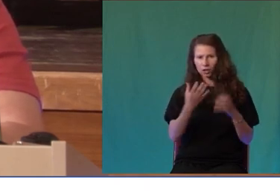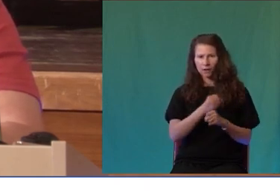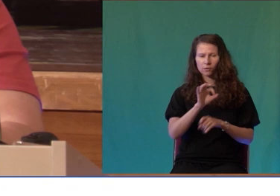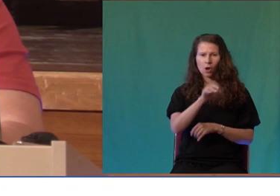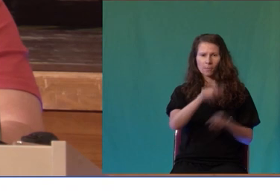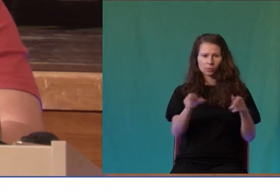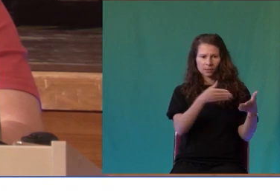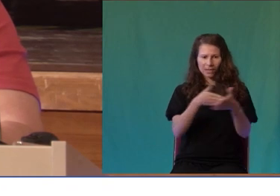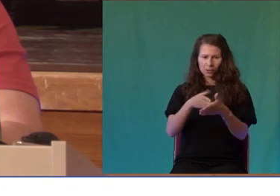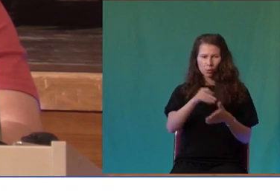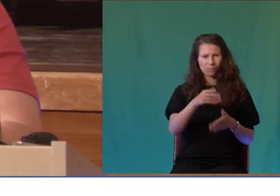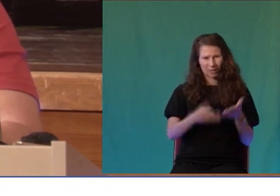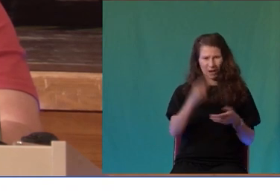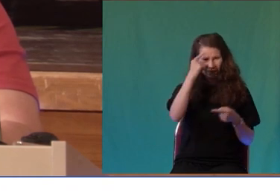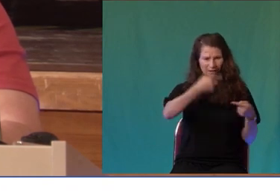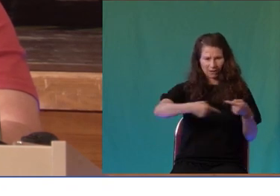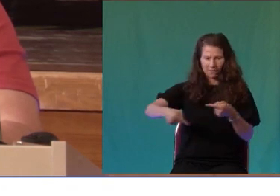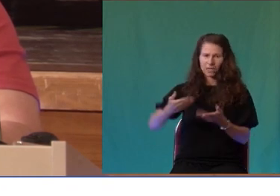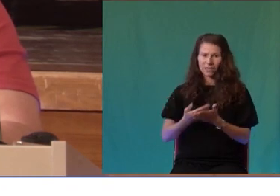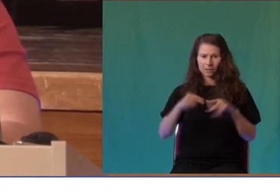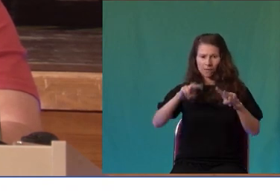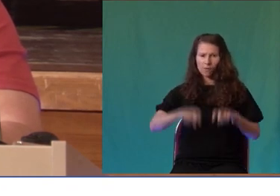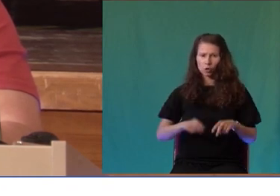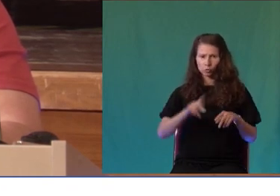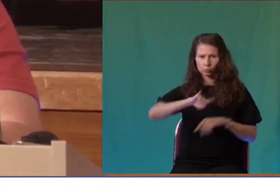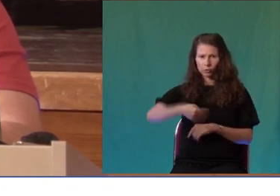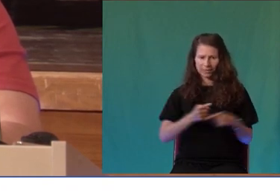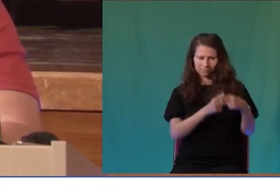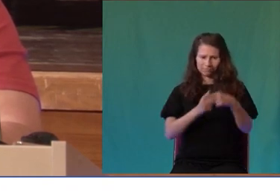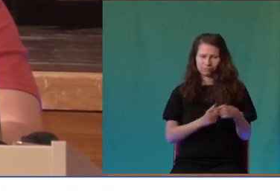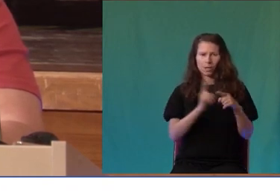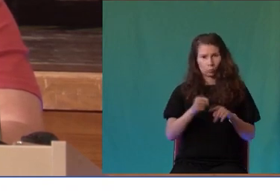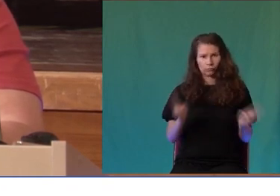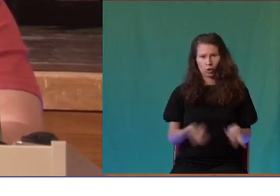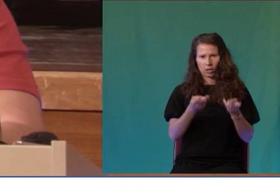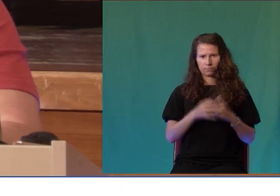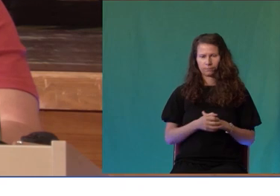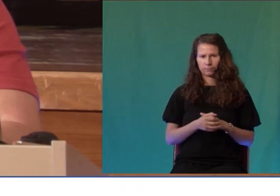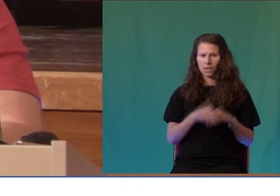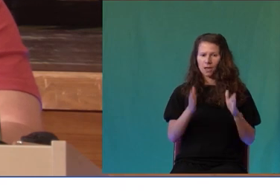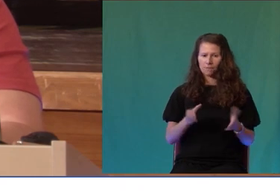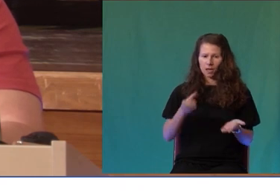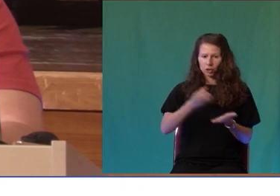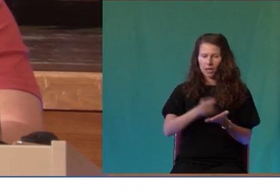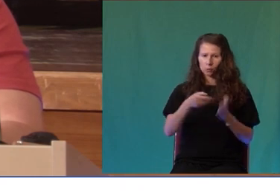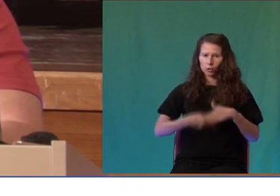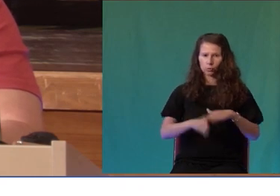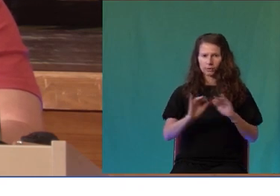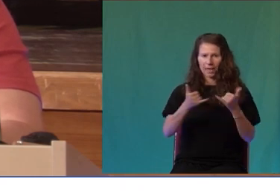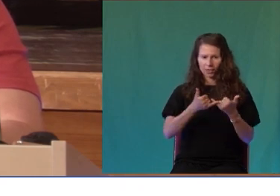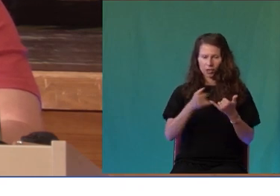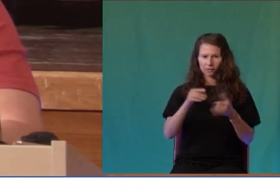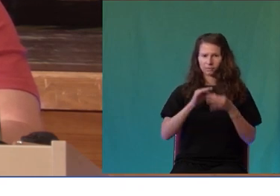zu schließen sind gezielt Forschungsprojekte in diesem Bereich zu fördern die Fachstelle unterstützte Elternschaft auf